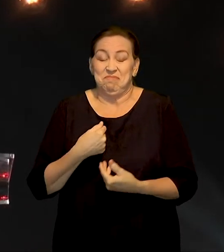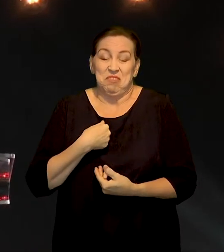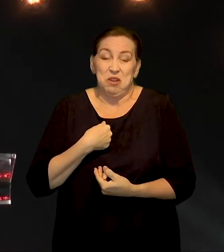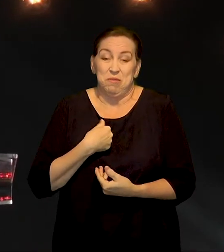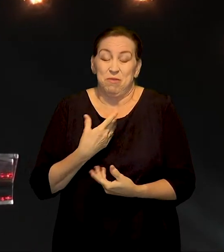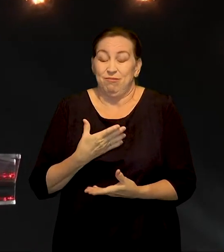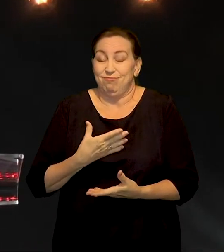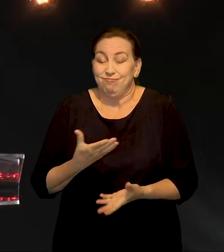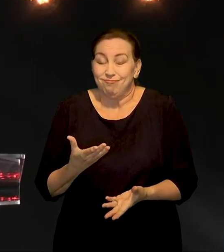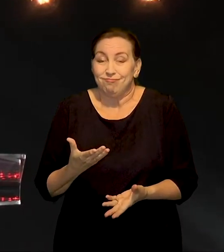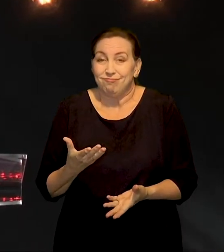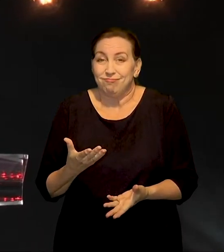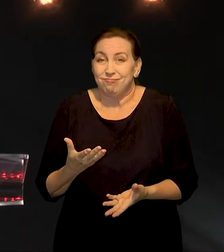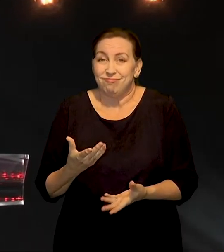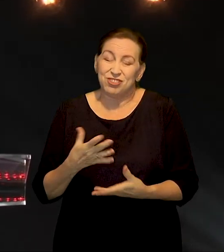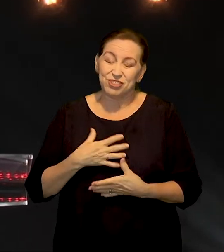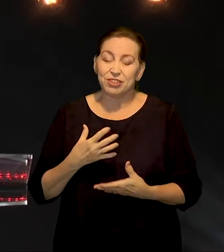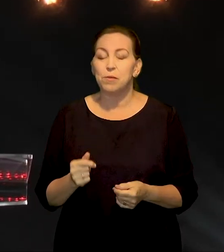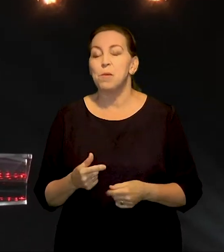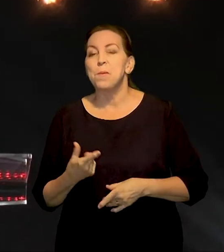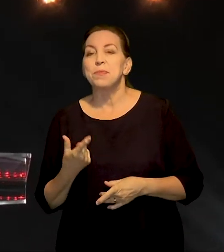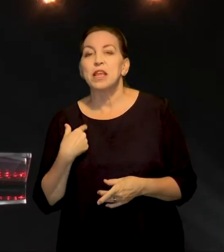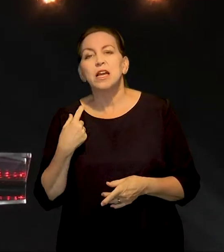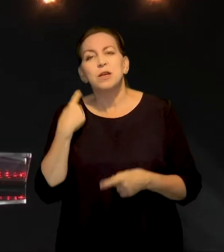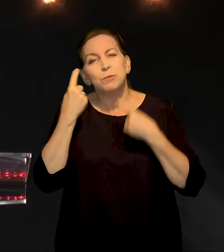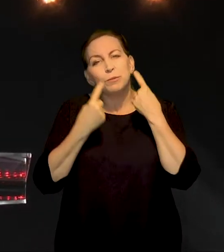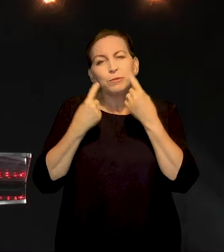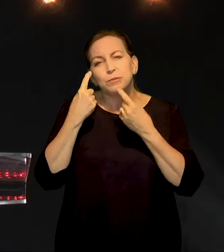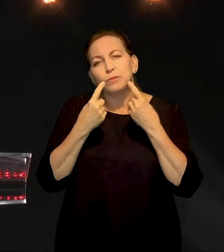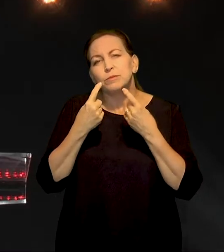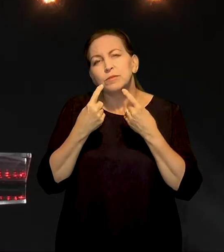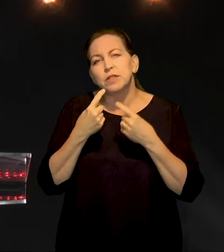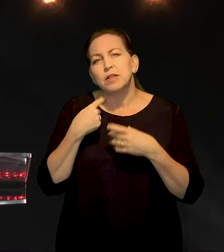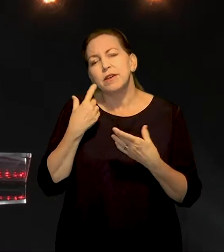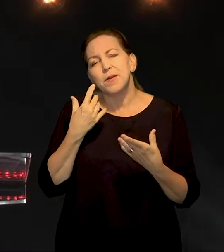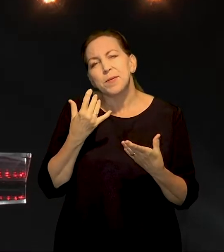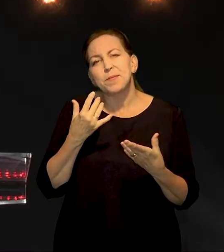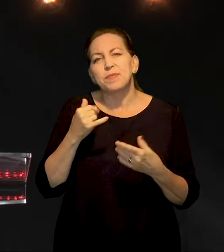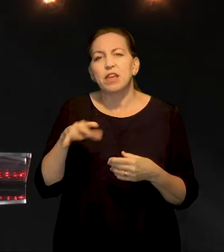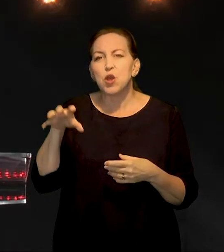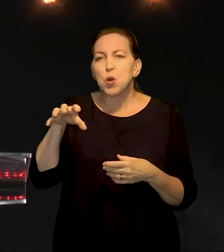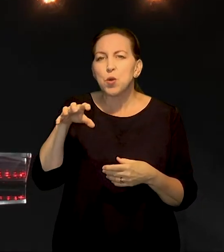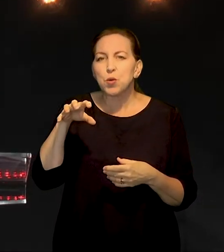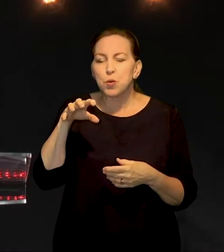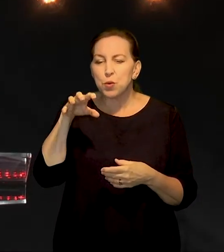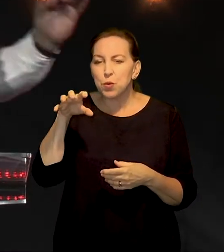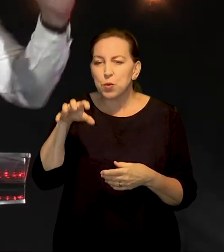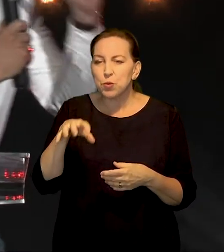nie wynajął. Odpowiedzieli. On na to, idźcie i wy.